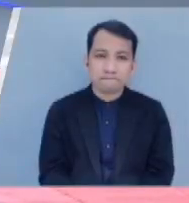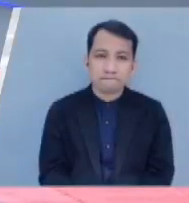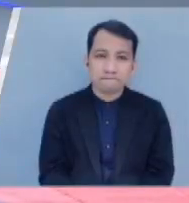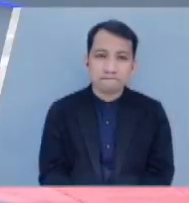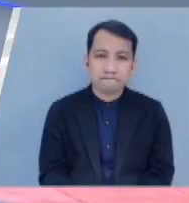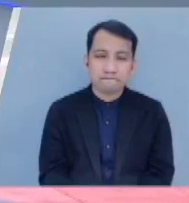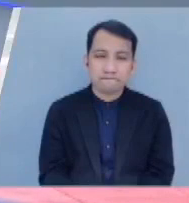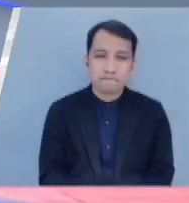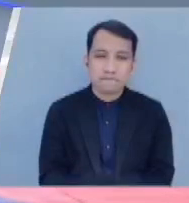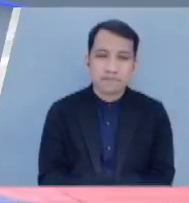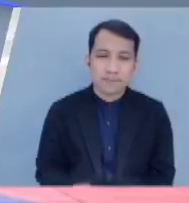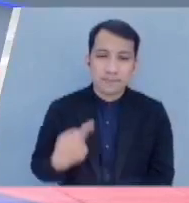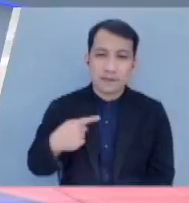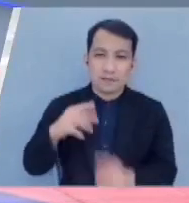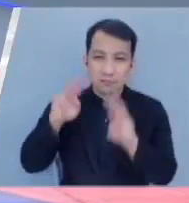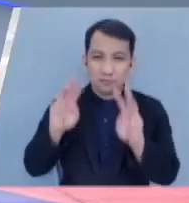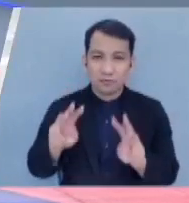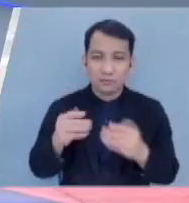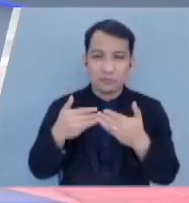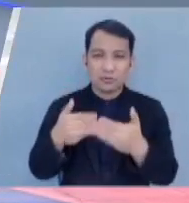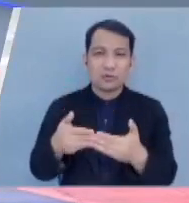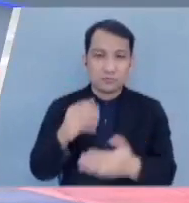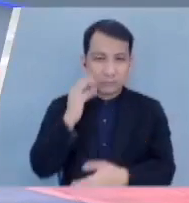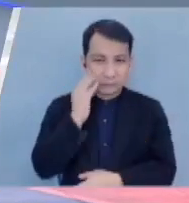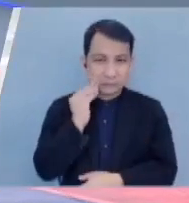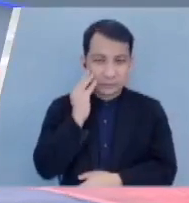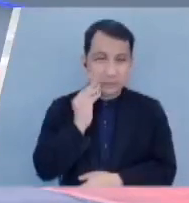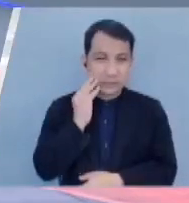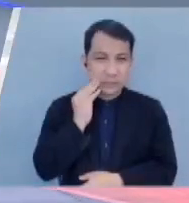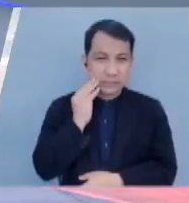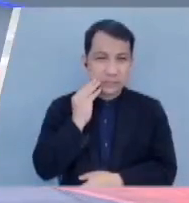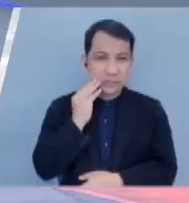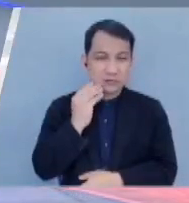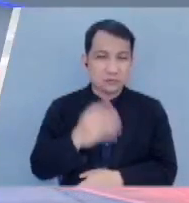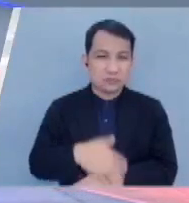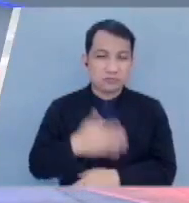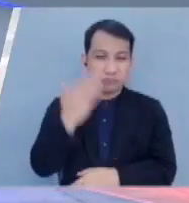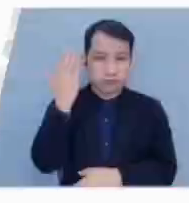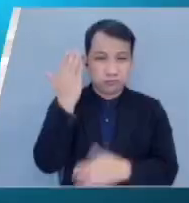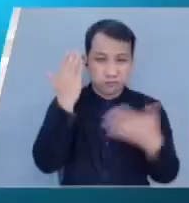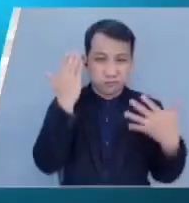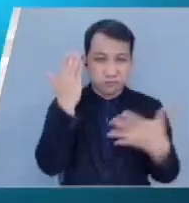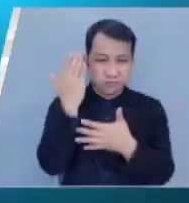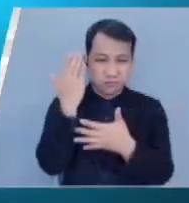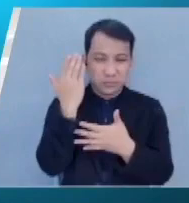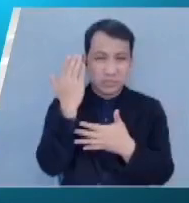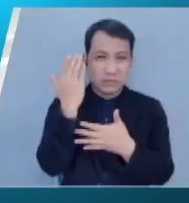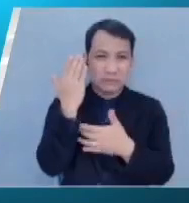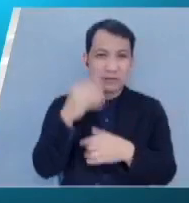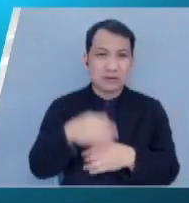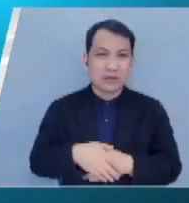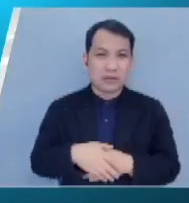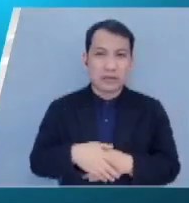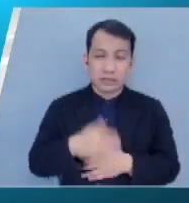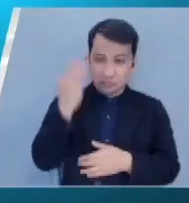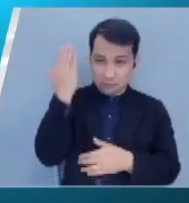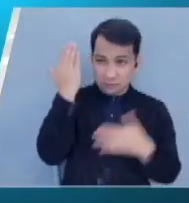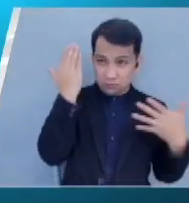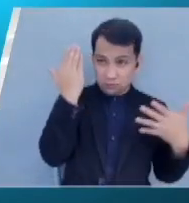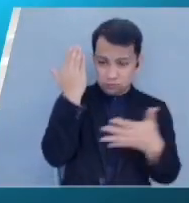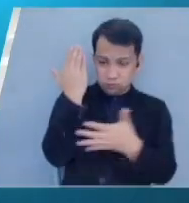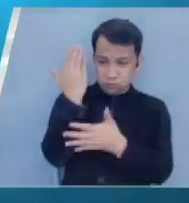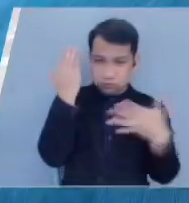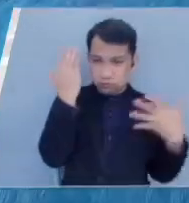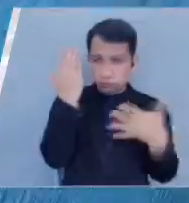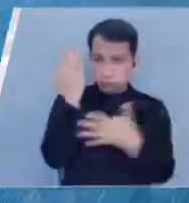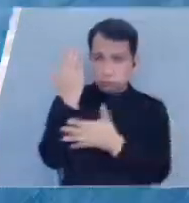Sa ating ulat panahon, patuloy na nakaka-apekto ang easterlies sa malaking bahagi ng bansa. Yung mainit na hangin po ay